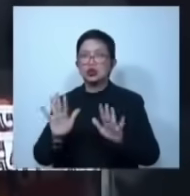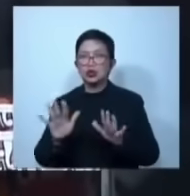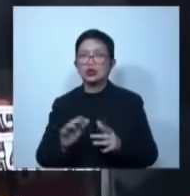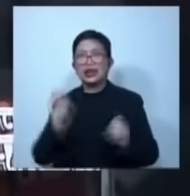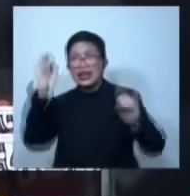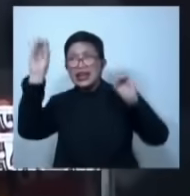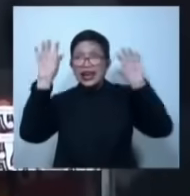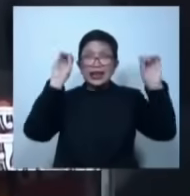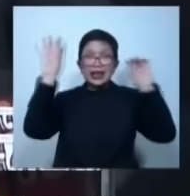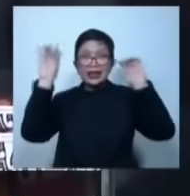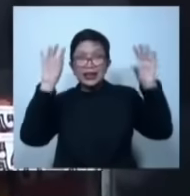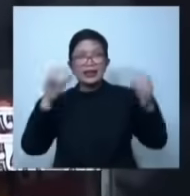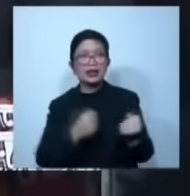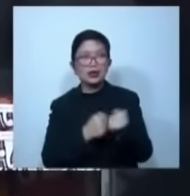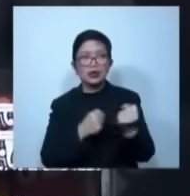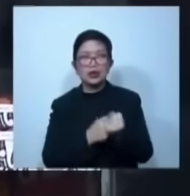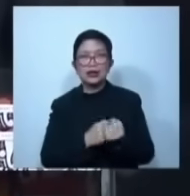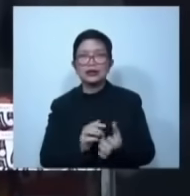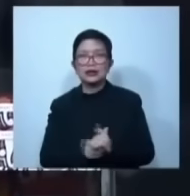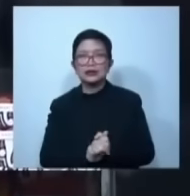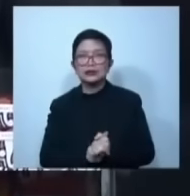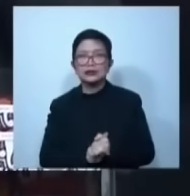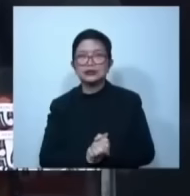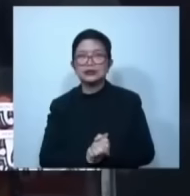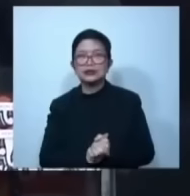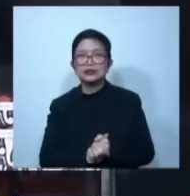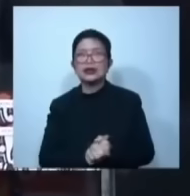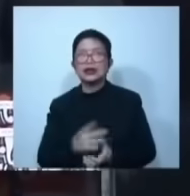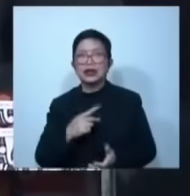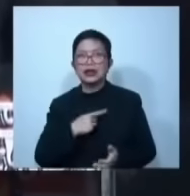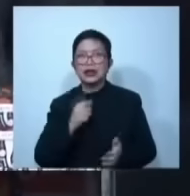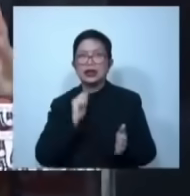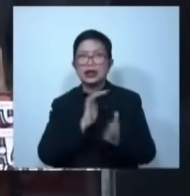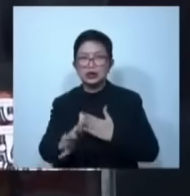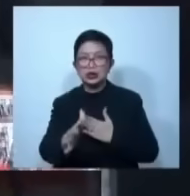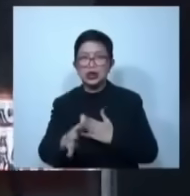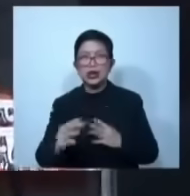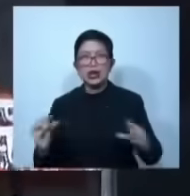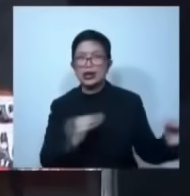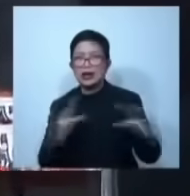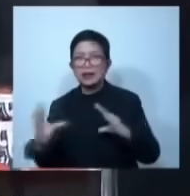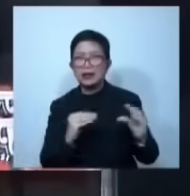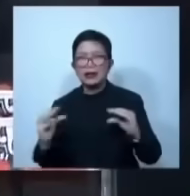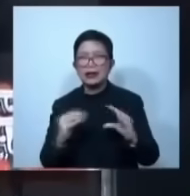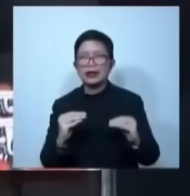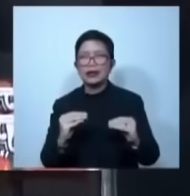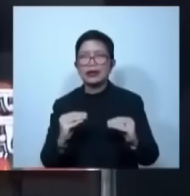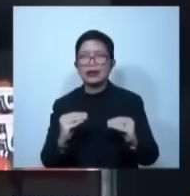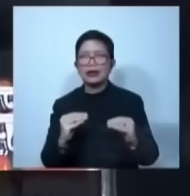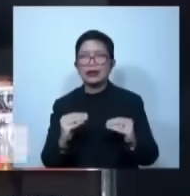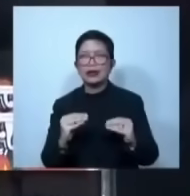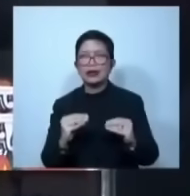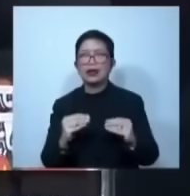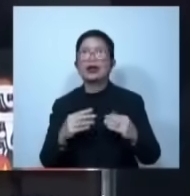juga dukungan dari masing-masing capres dan kita akan masih lanjutkan dengan suasana debat yang masih hangat tentunya